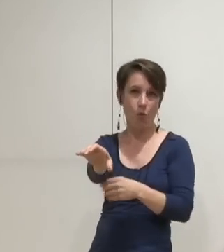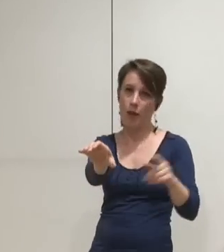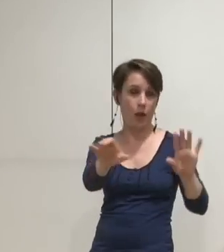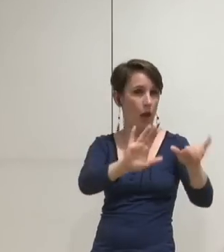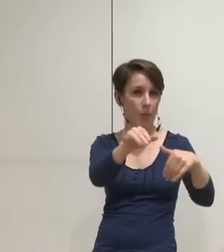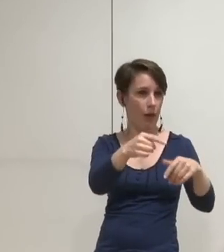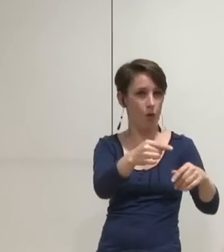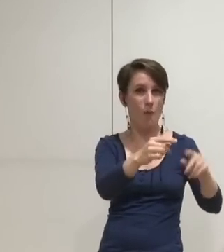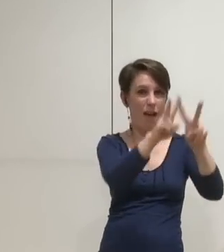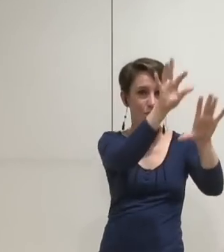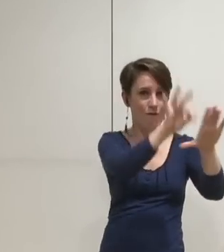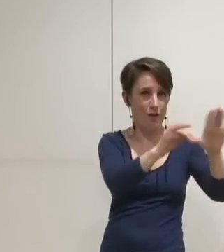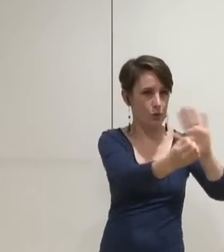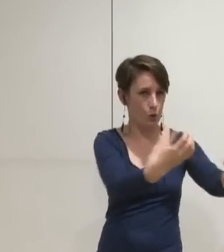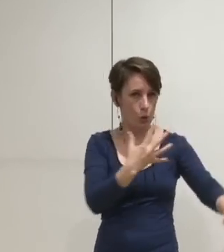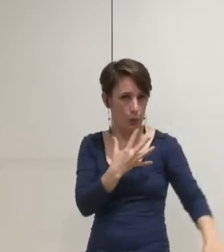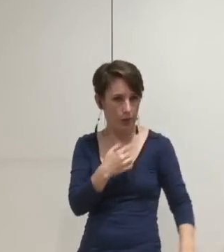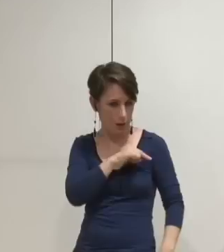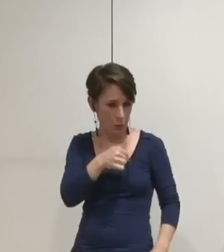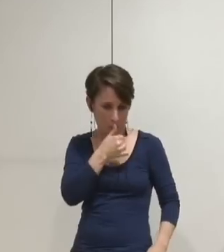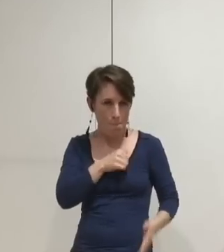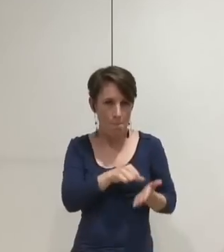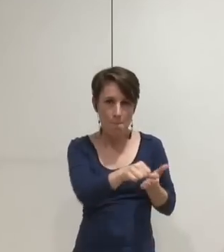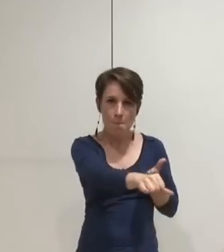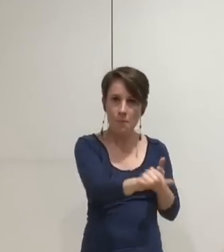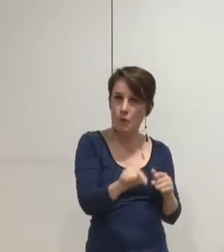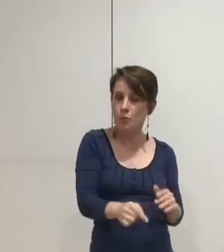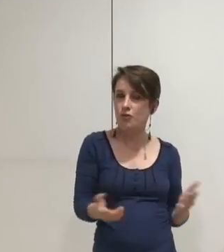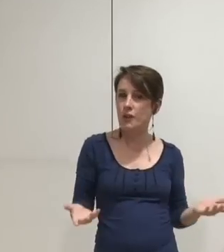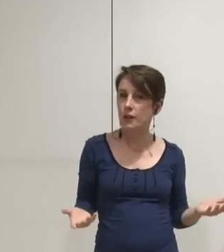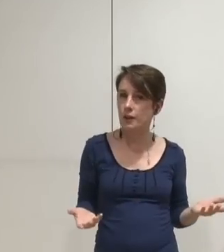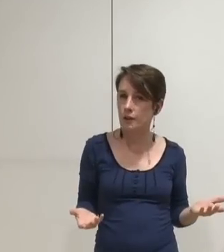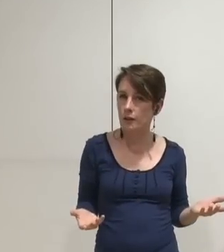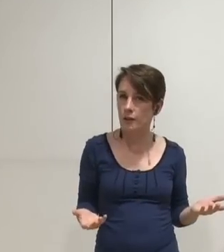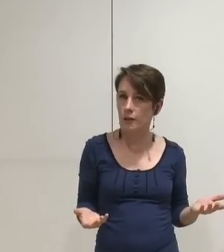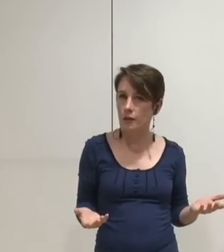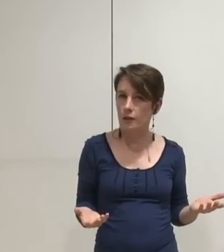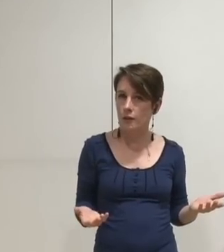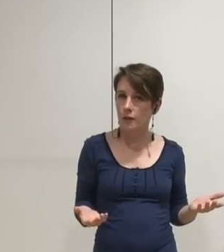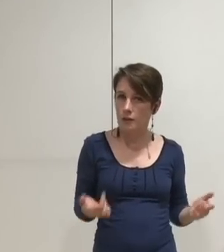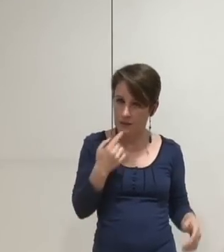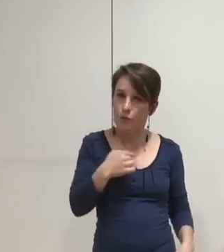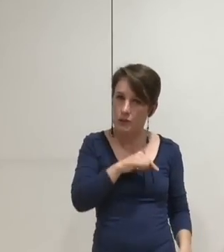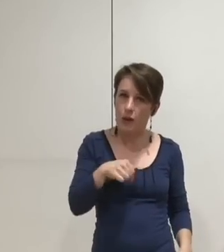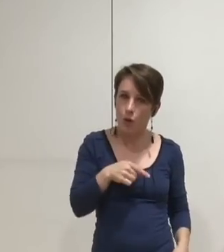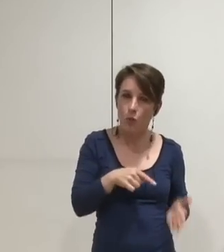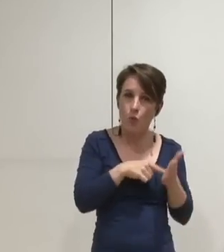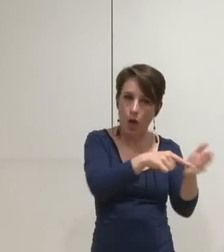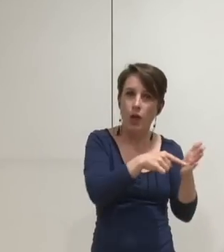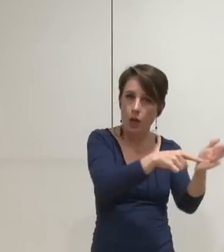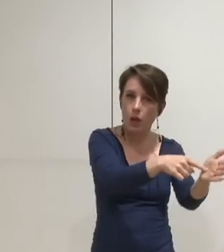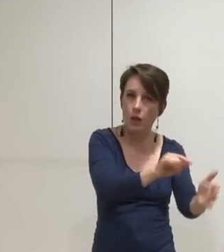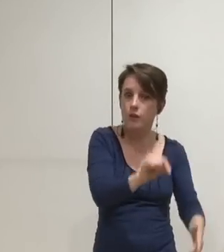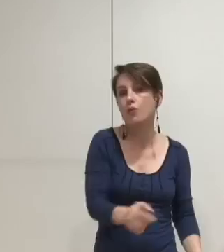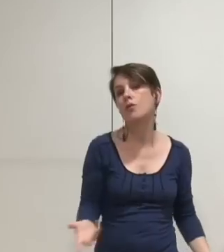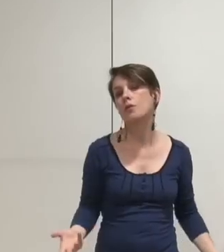évidemment dans l'équilibre général du contrat et donc dans la redevance qu'il sera amené à verser ou pas la